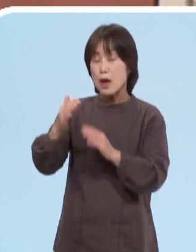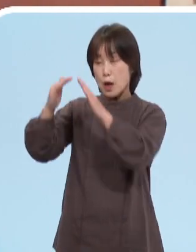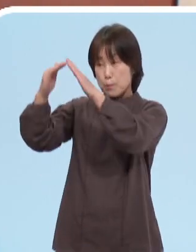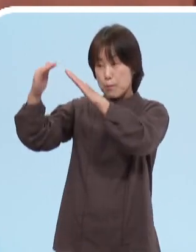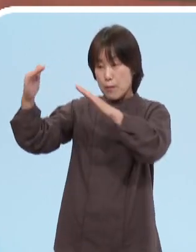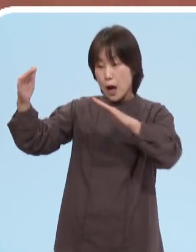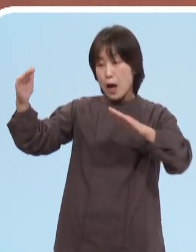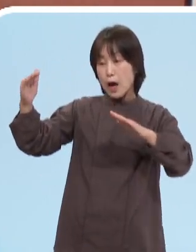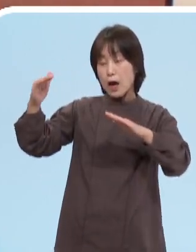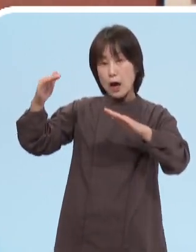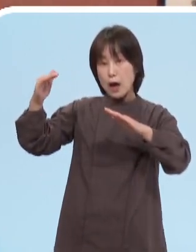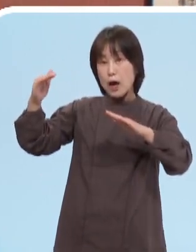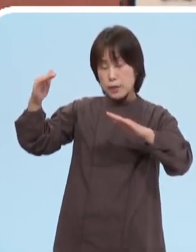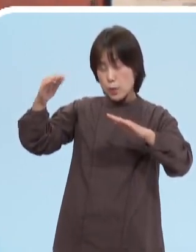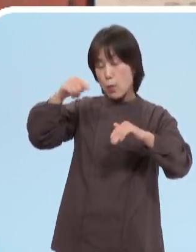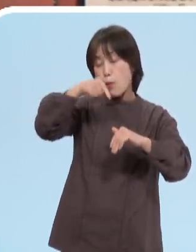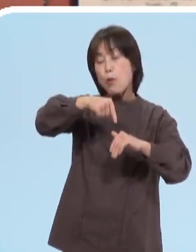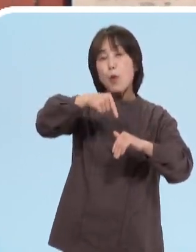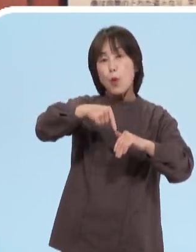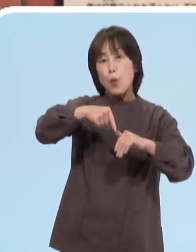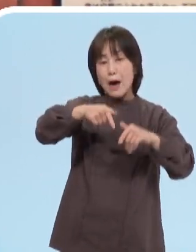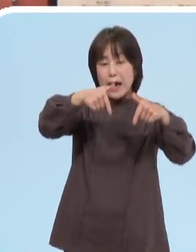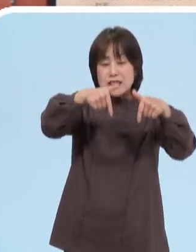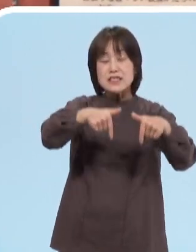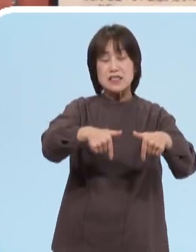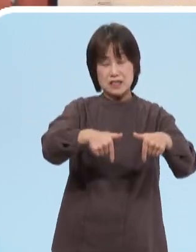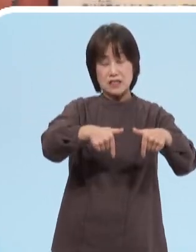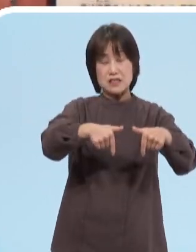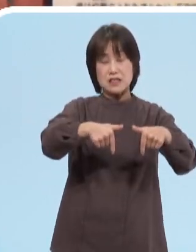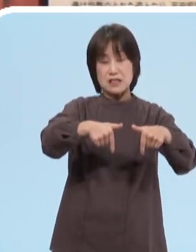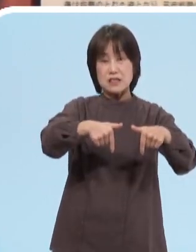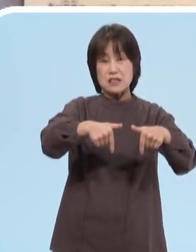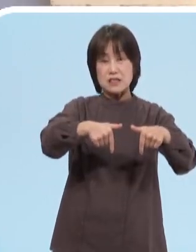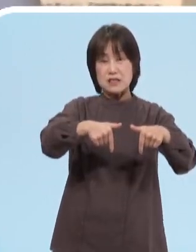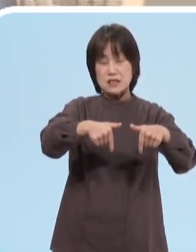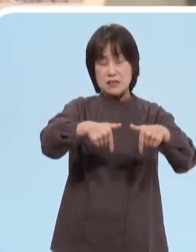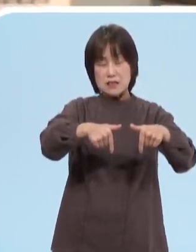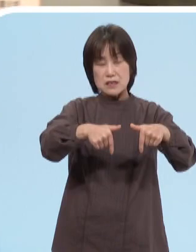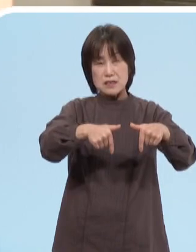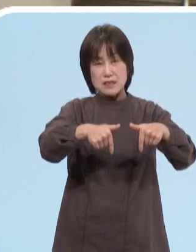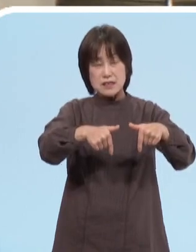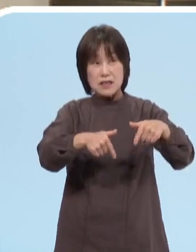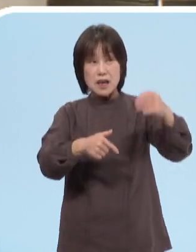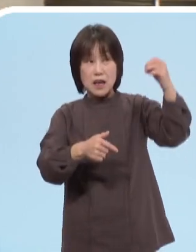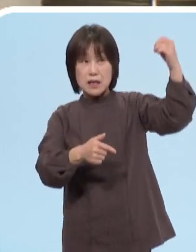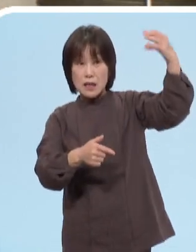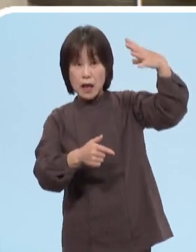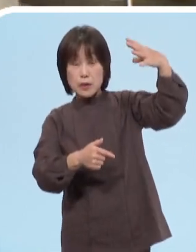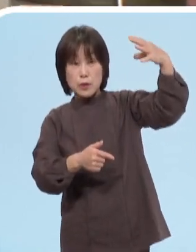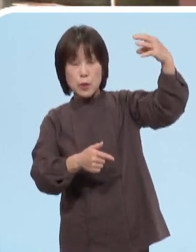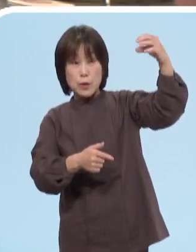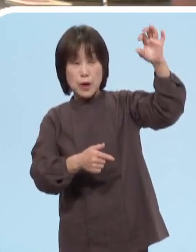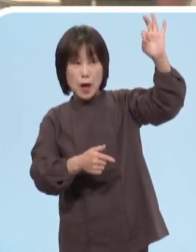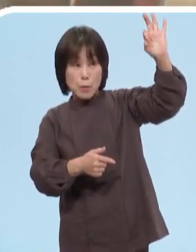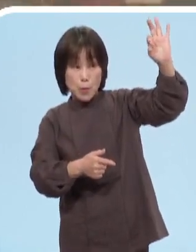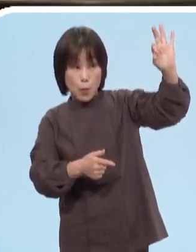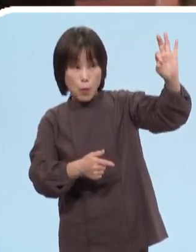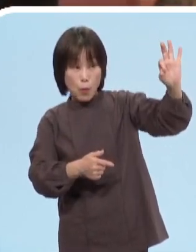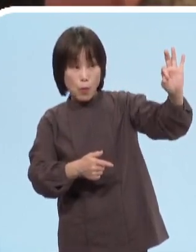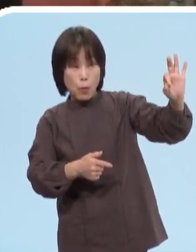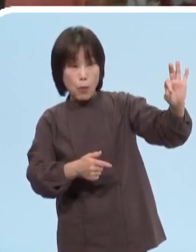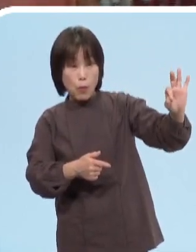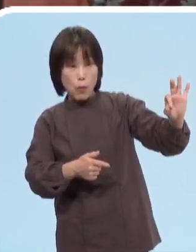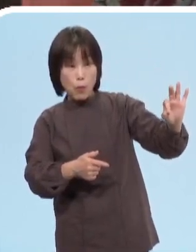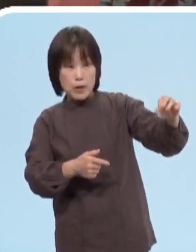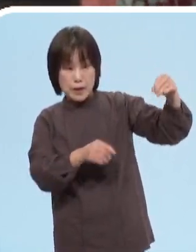ち側がちょうど、このお堂の西側になるんですが、そうするとちょうどこう日が沈んでいった時